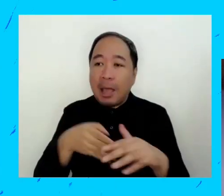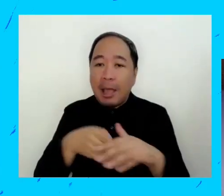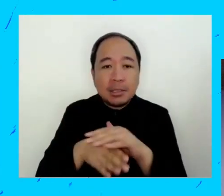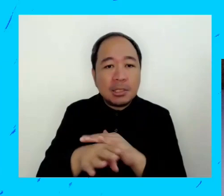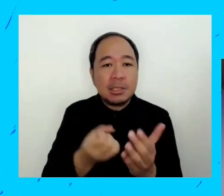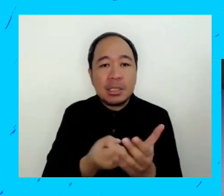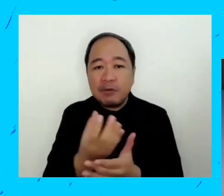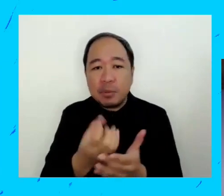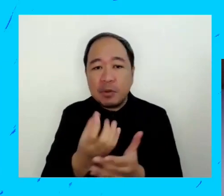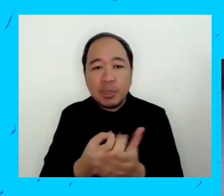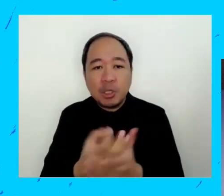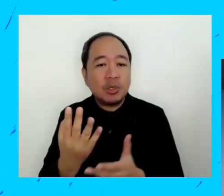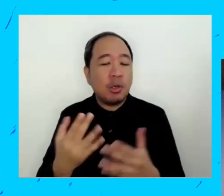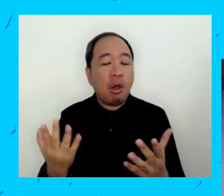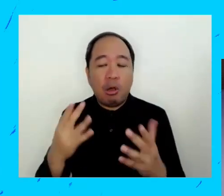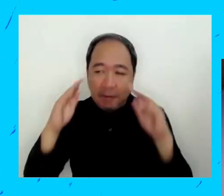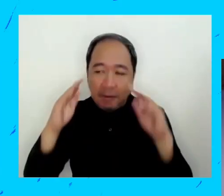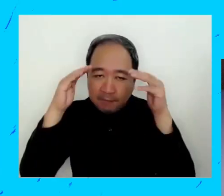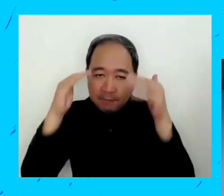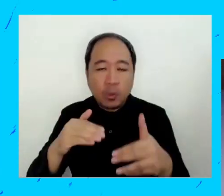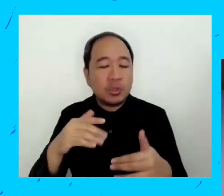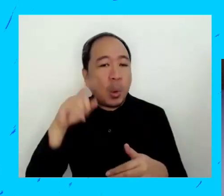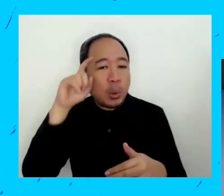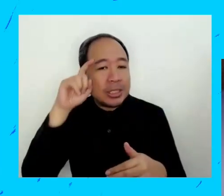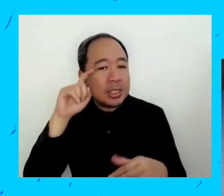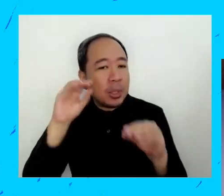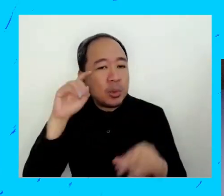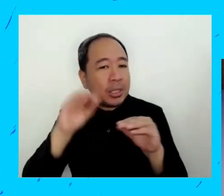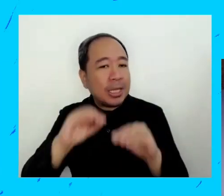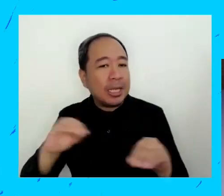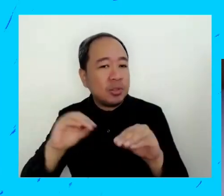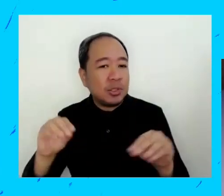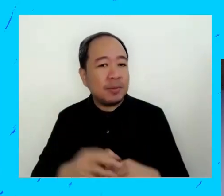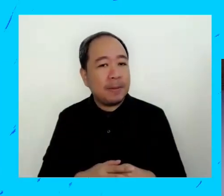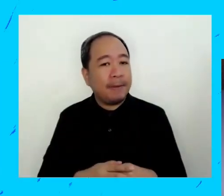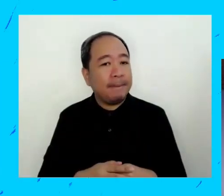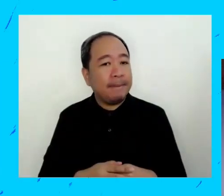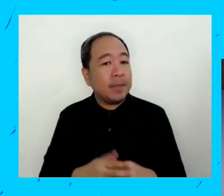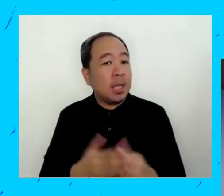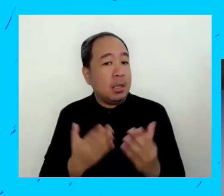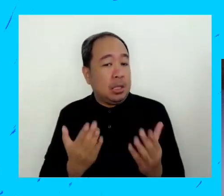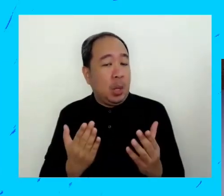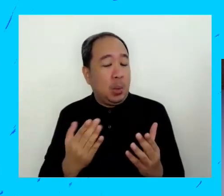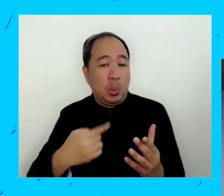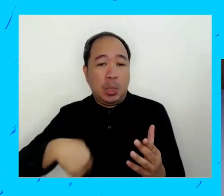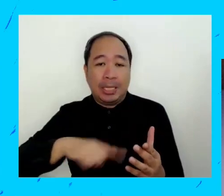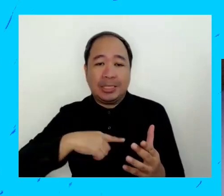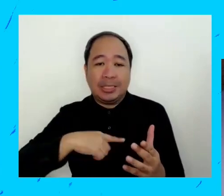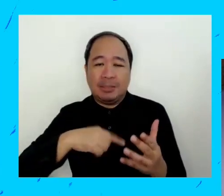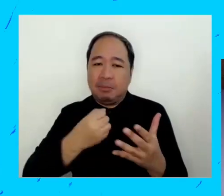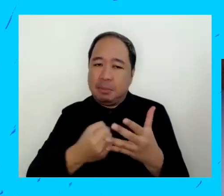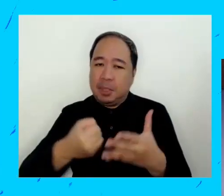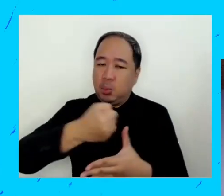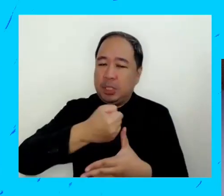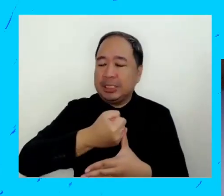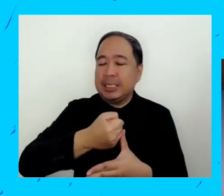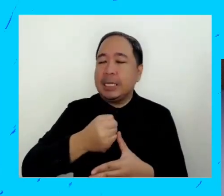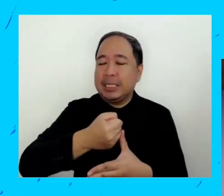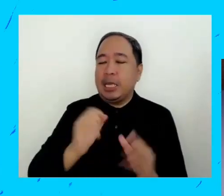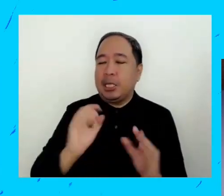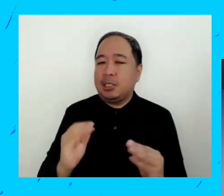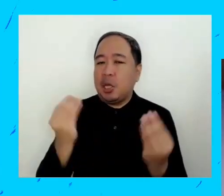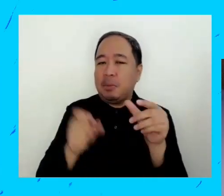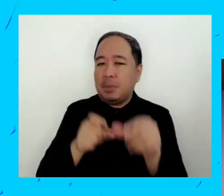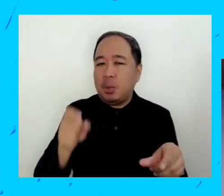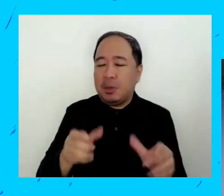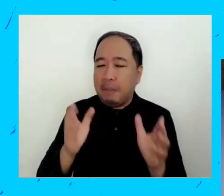accès à des moyens, à des médias qui leur donnent des informations sur la sexualité. Il faut donc mettre